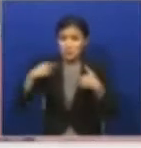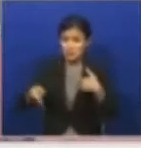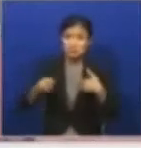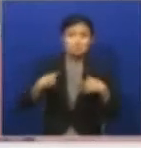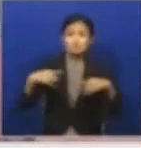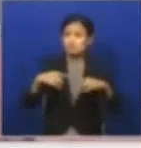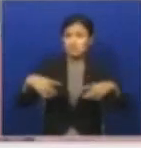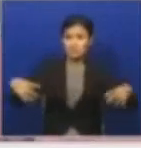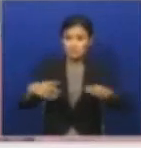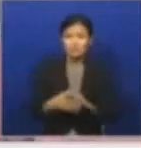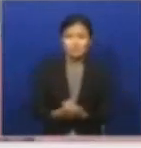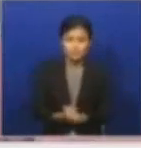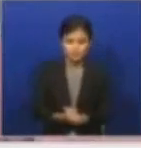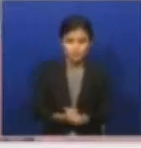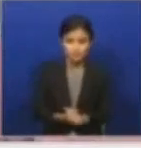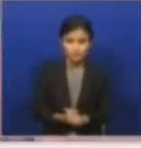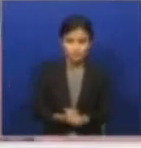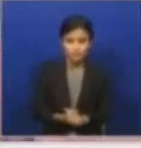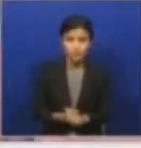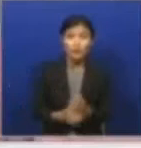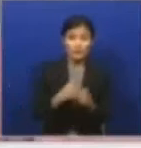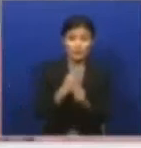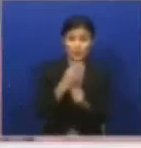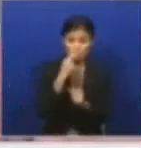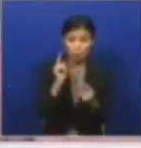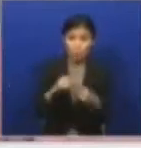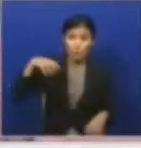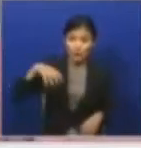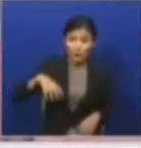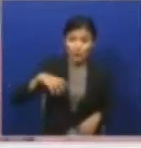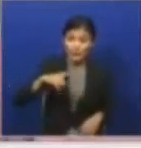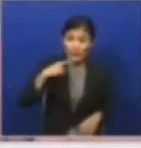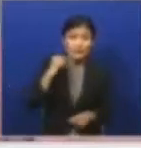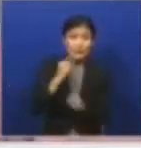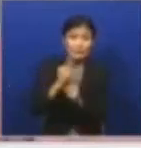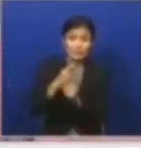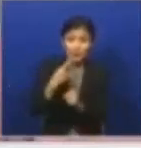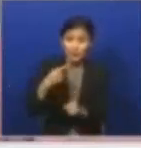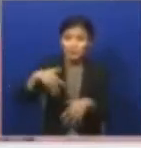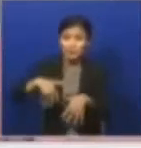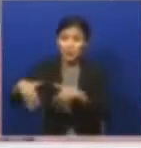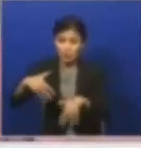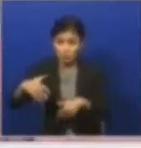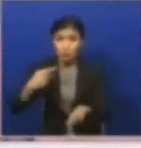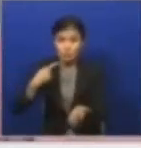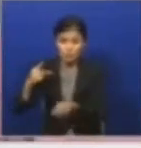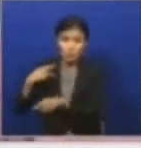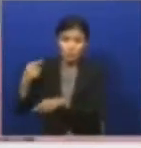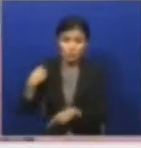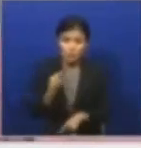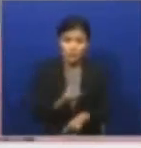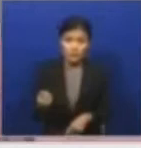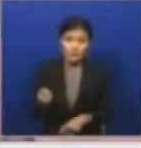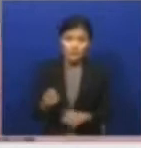2562เนี่ยมันมีหน่วยงานใดที่ทำแล้วก็ประชาชนส่วนใดได้รับประโยชน์จากการปฏิรูปตามที่ท่านรายง